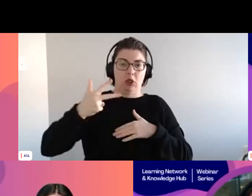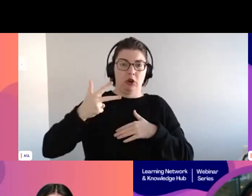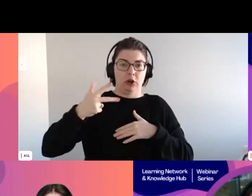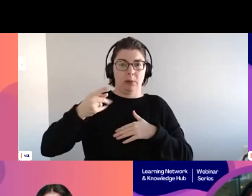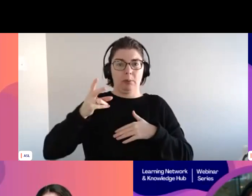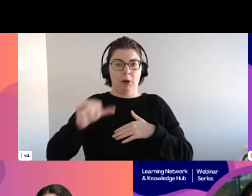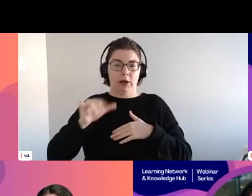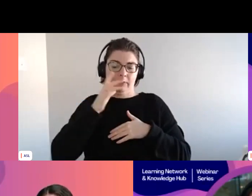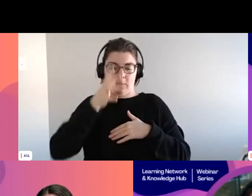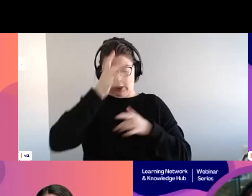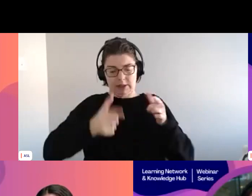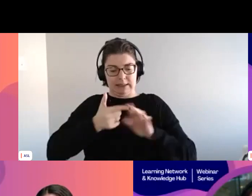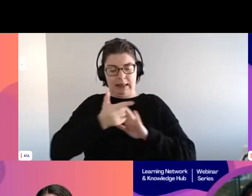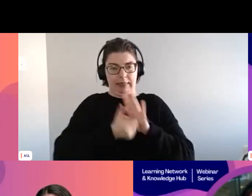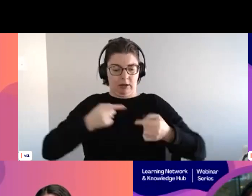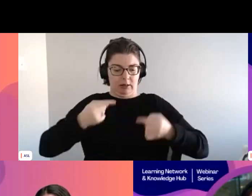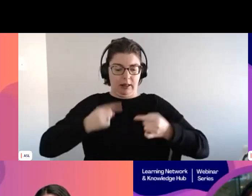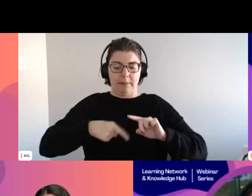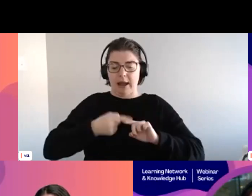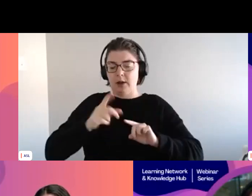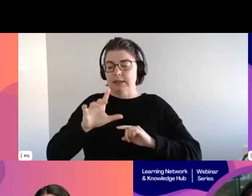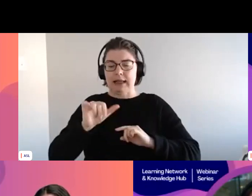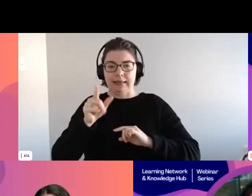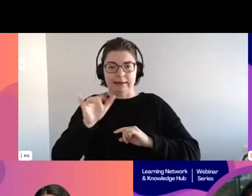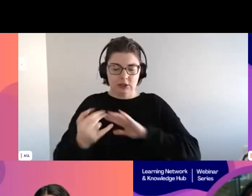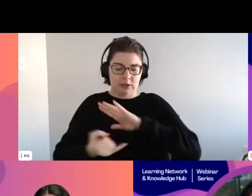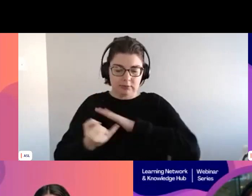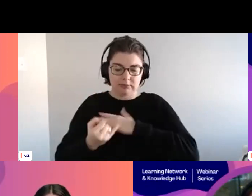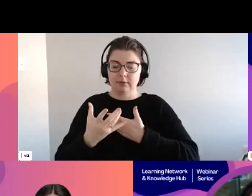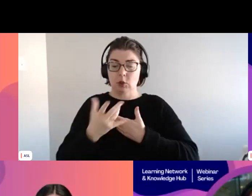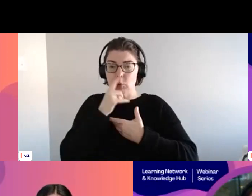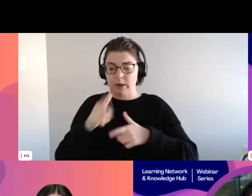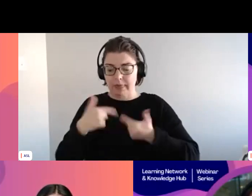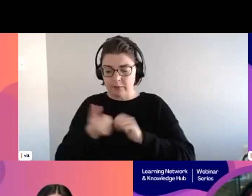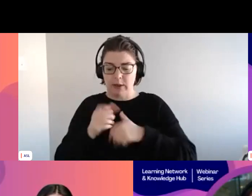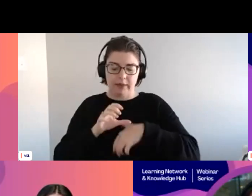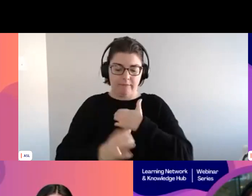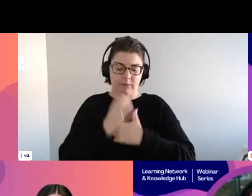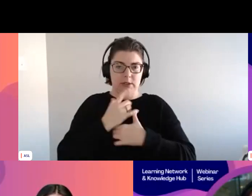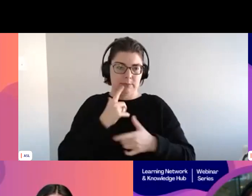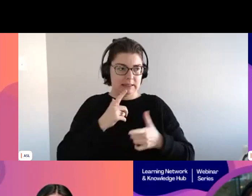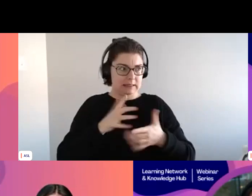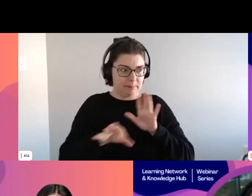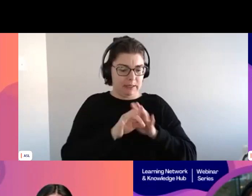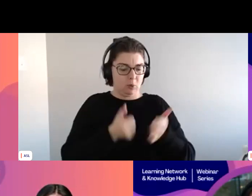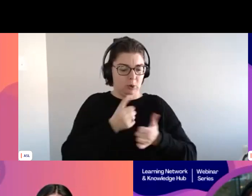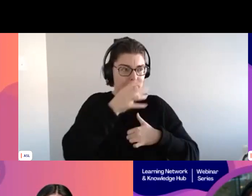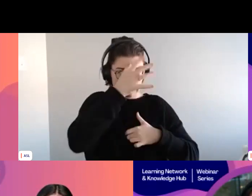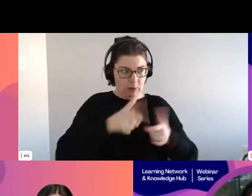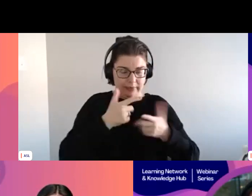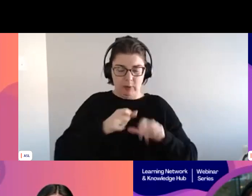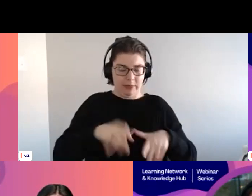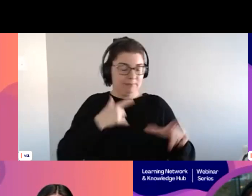devenu une tierce partie dans la lutte juridique de mes parents quant à la question de garde